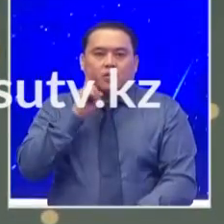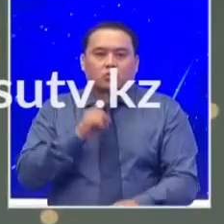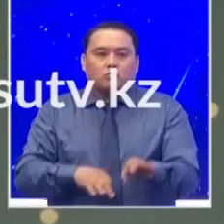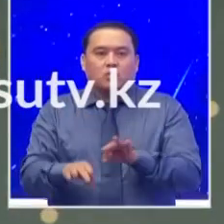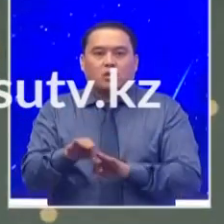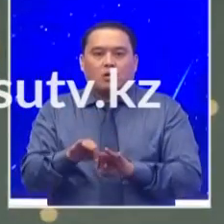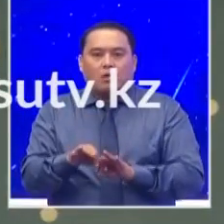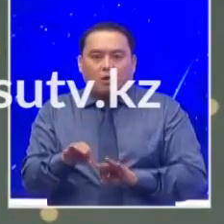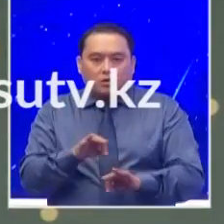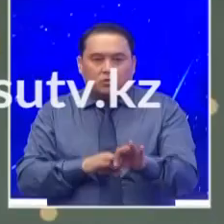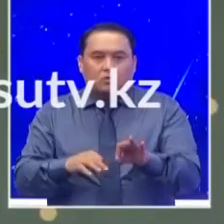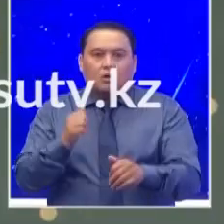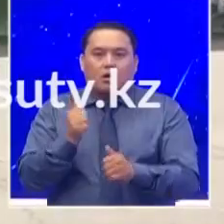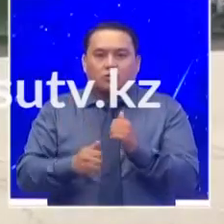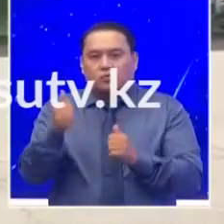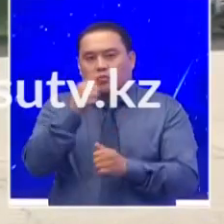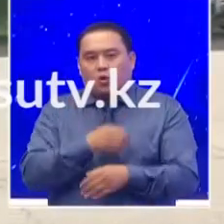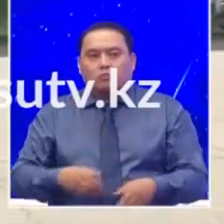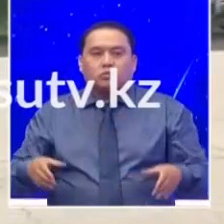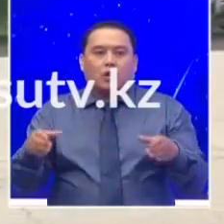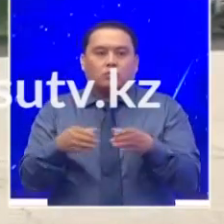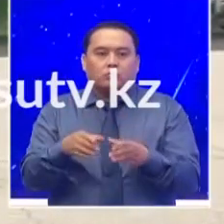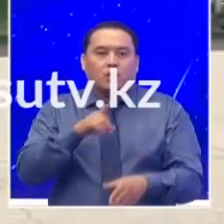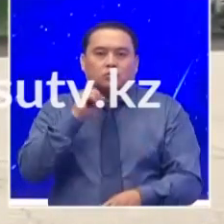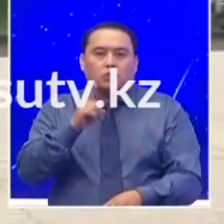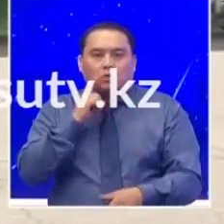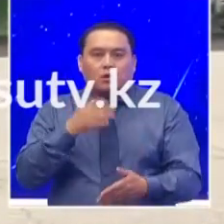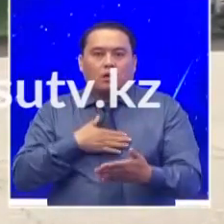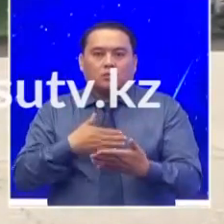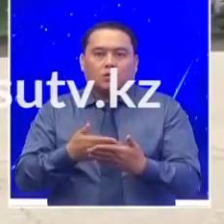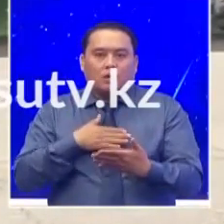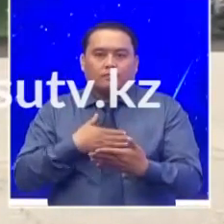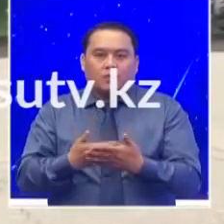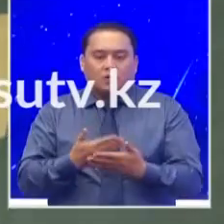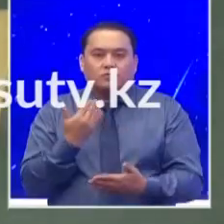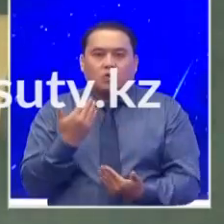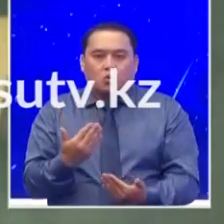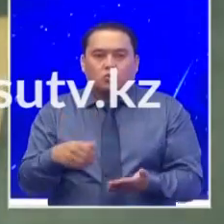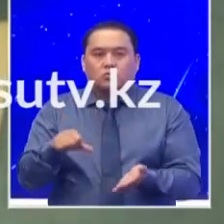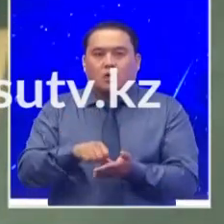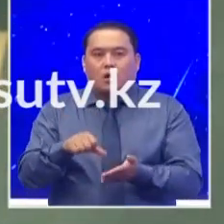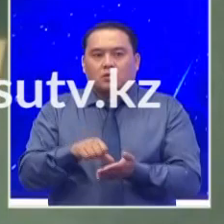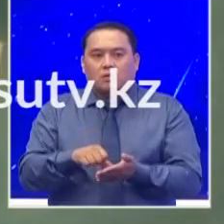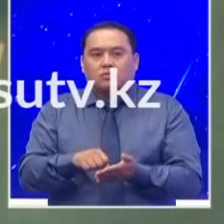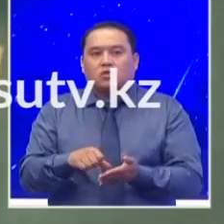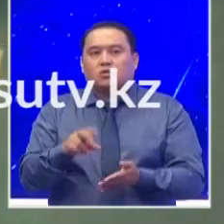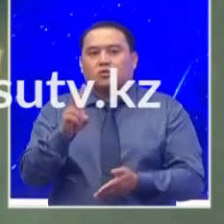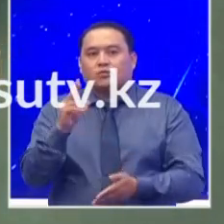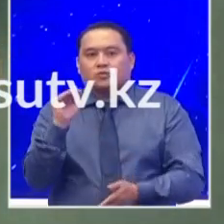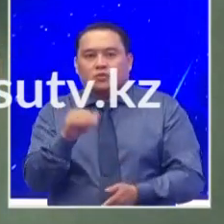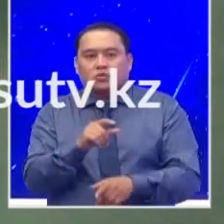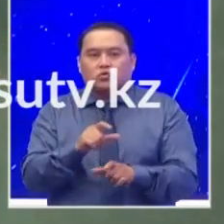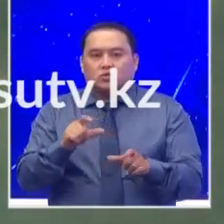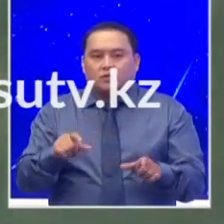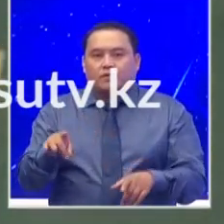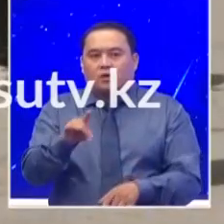проект «Жасыл-Ель» с каждым годом объединяет все больше молодых активистов по всей стране. В этом году его участниками стали порядка 2000